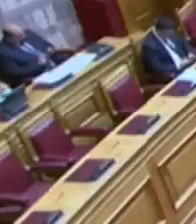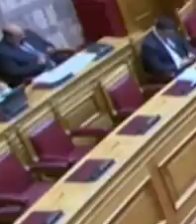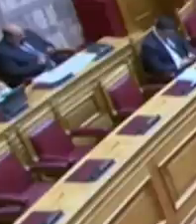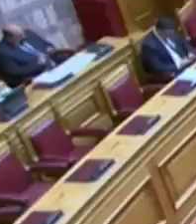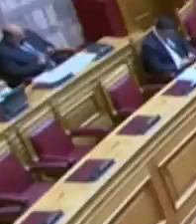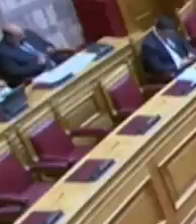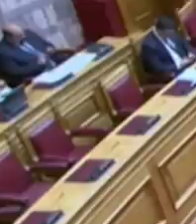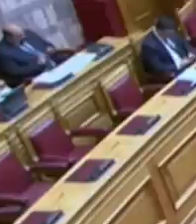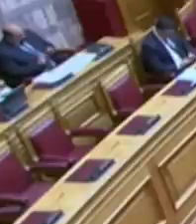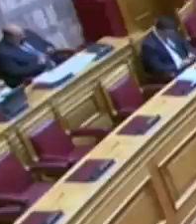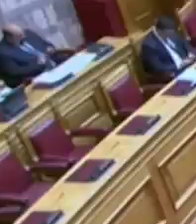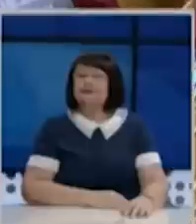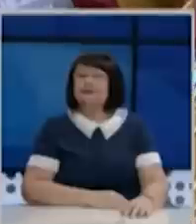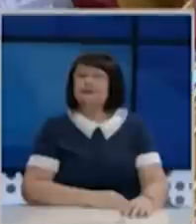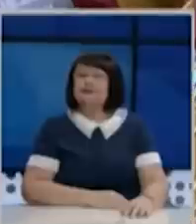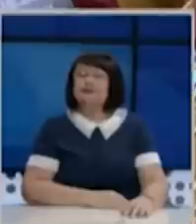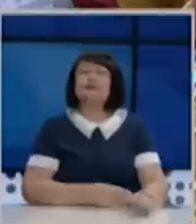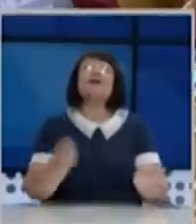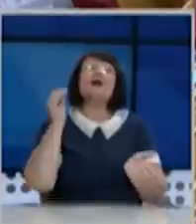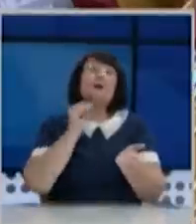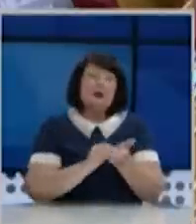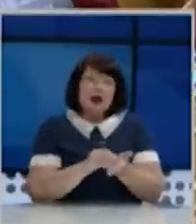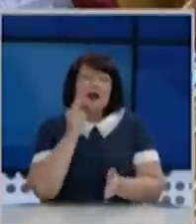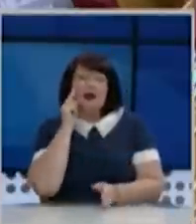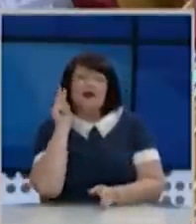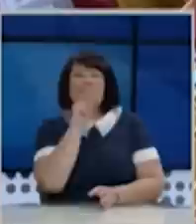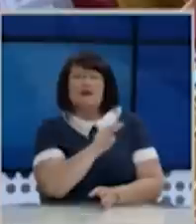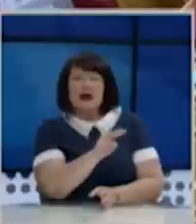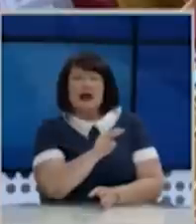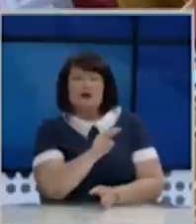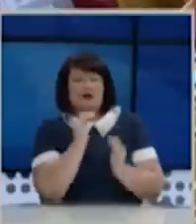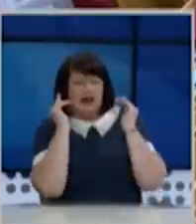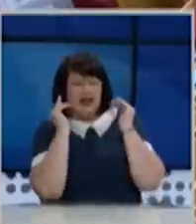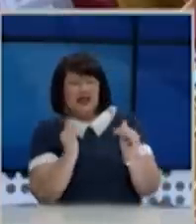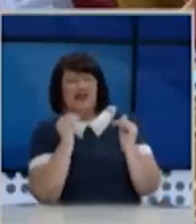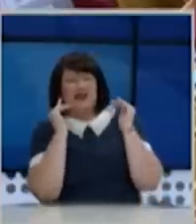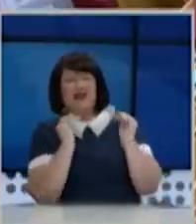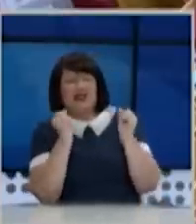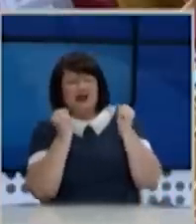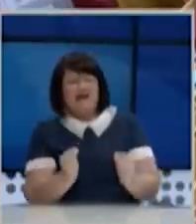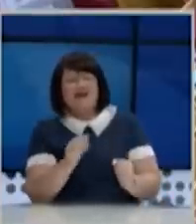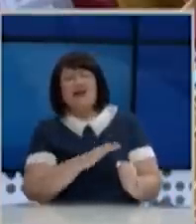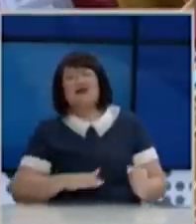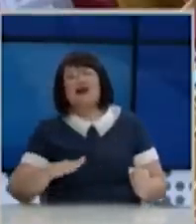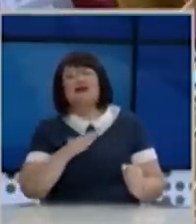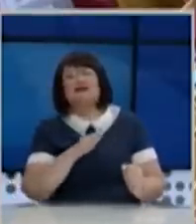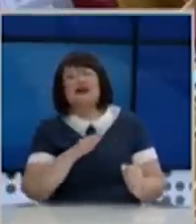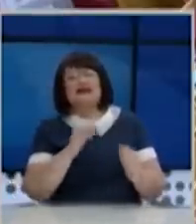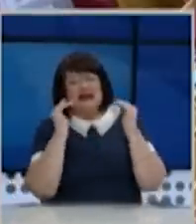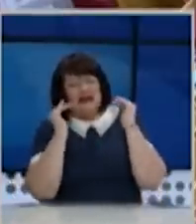Για μια ακόμη χρονιά είμαστε θεατές όχι στο ίδιο έργο πια, αλλά στο ίδιο